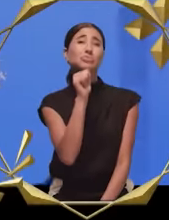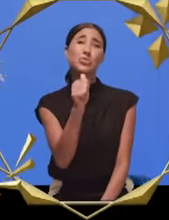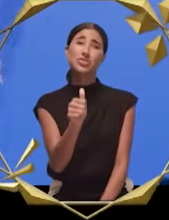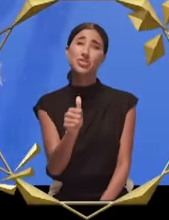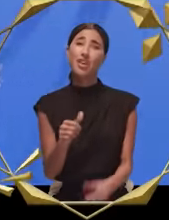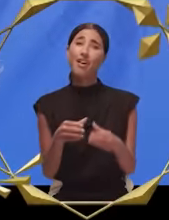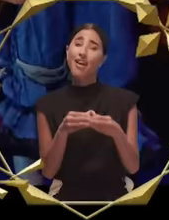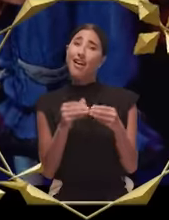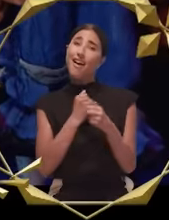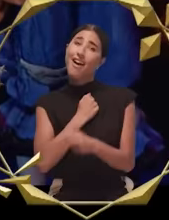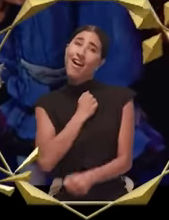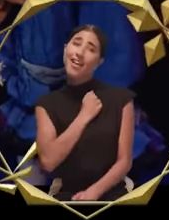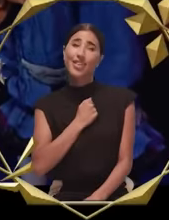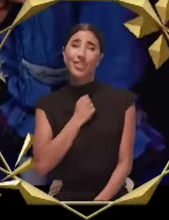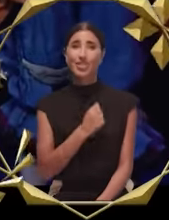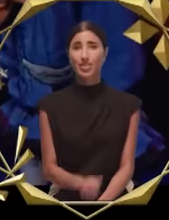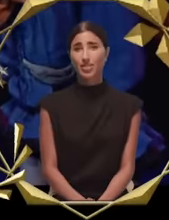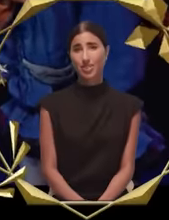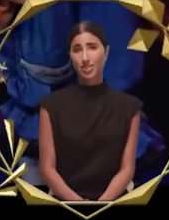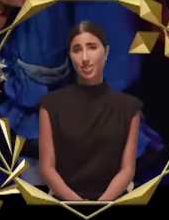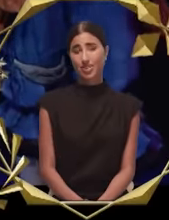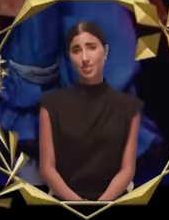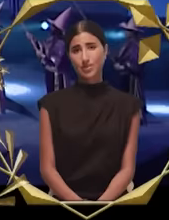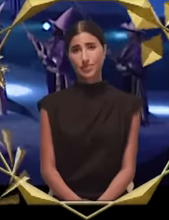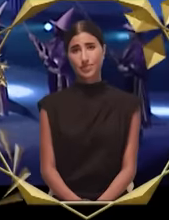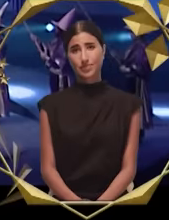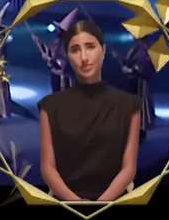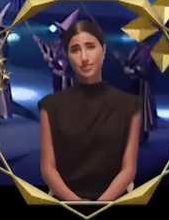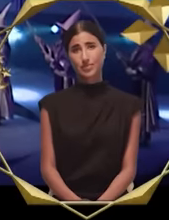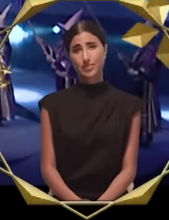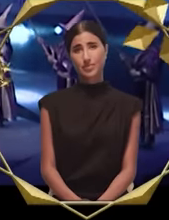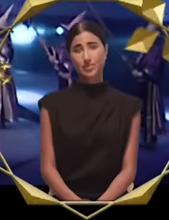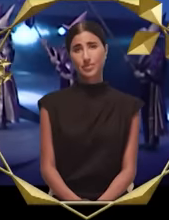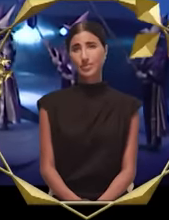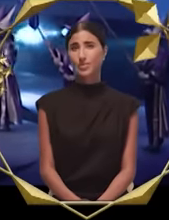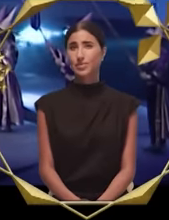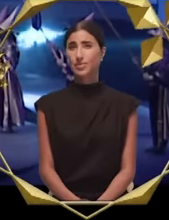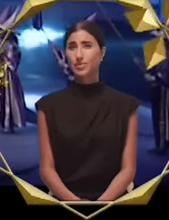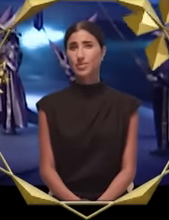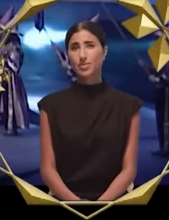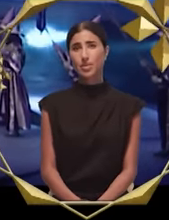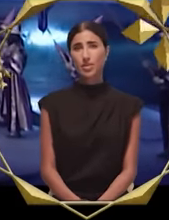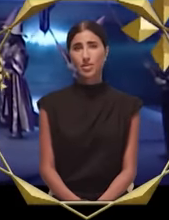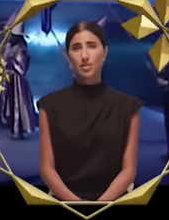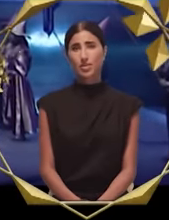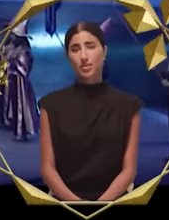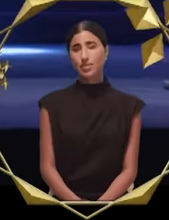تردني أرضي فبعضي قد حن قد حن